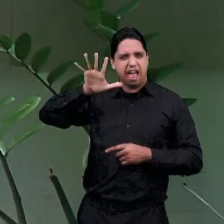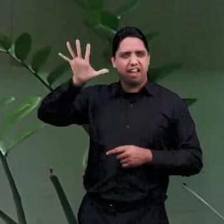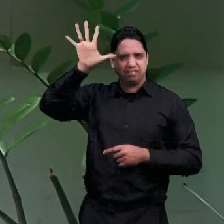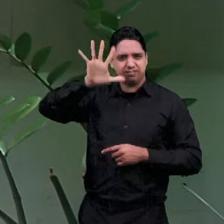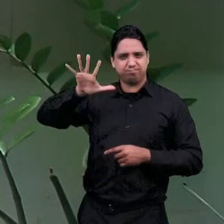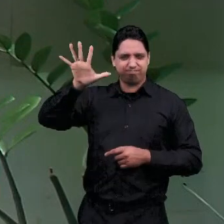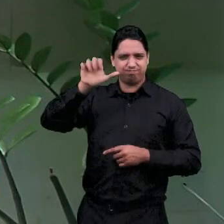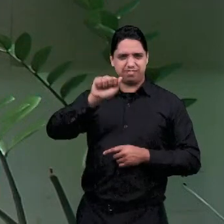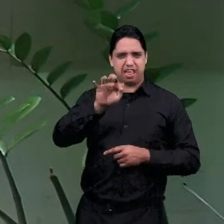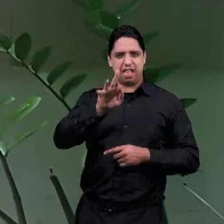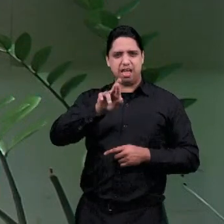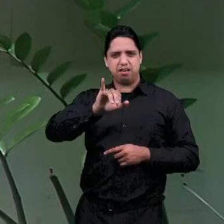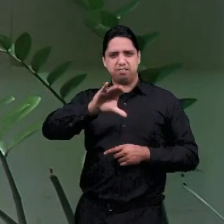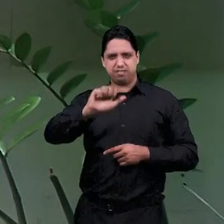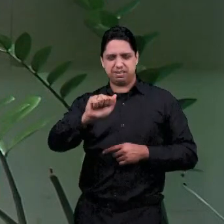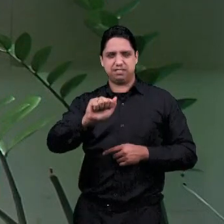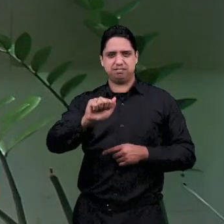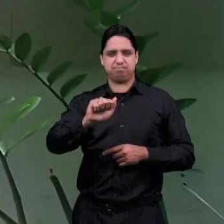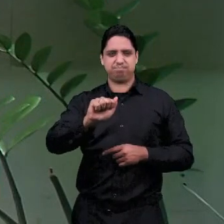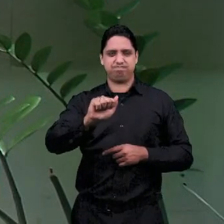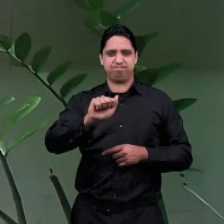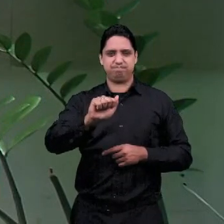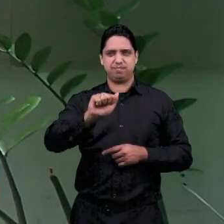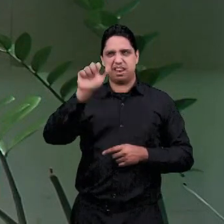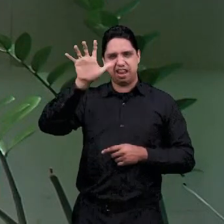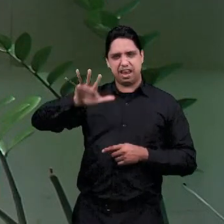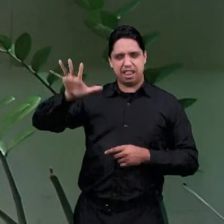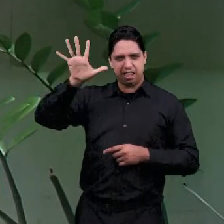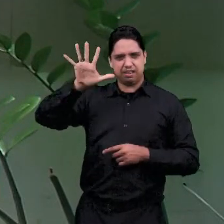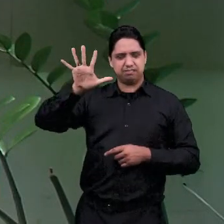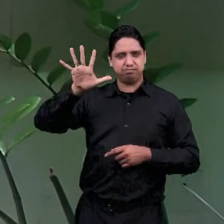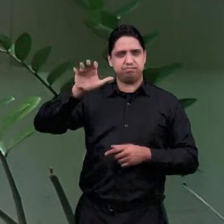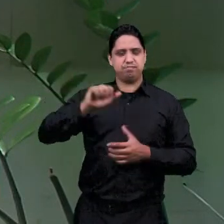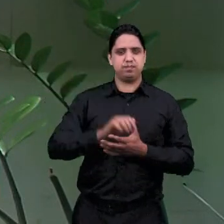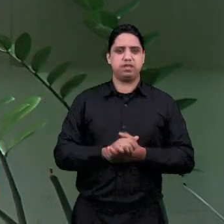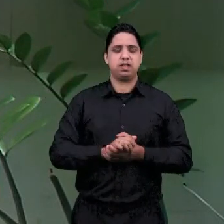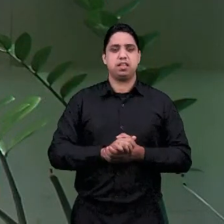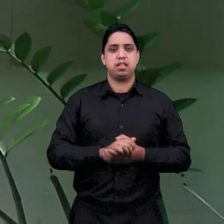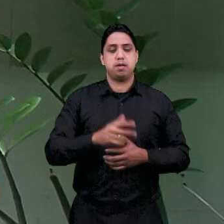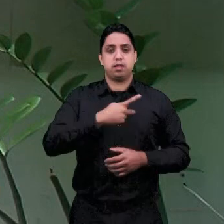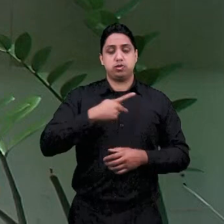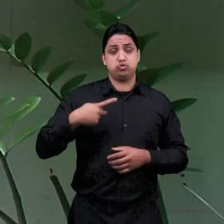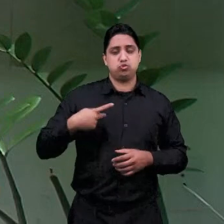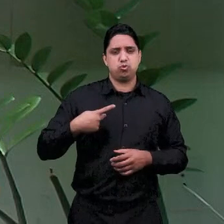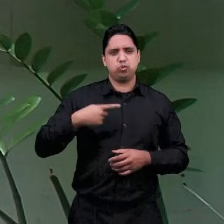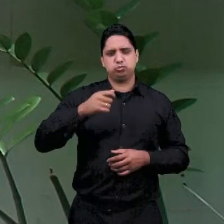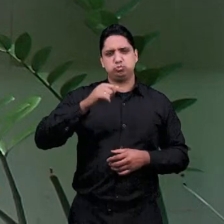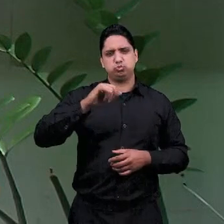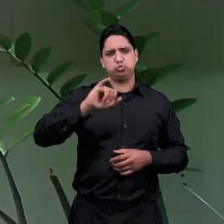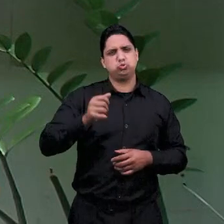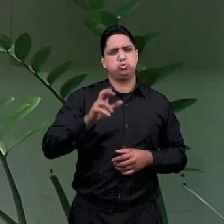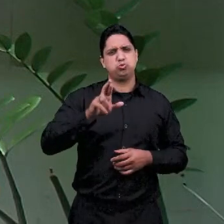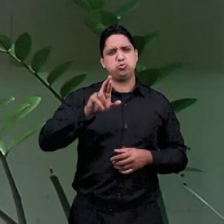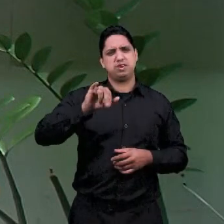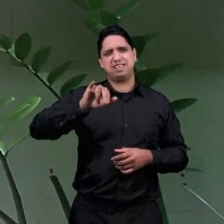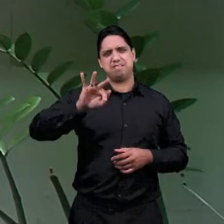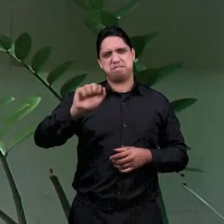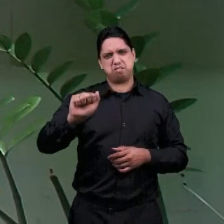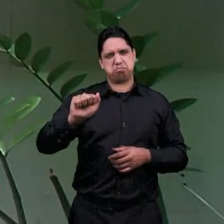de Blantyre. C'est le pasteur Sullivan. Nous remercions la participation de ses